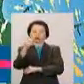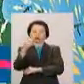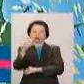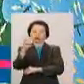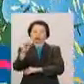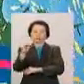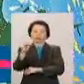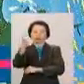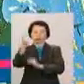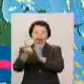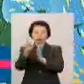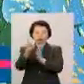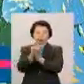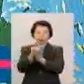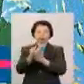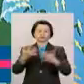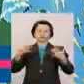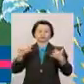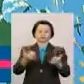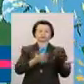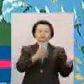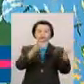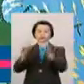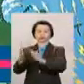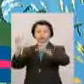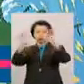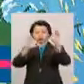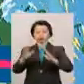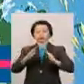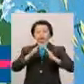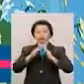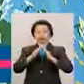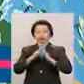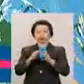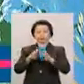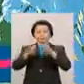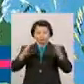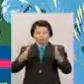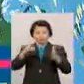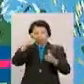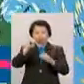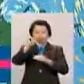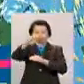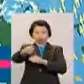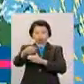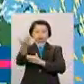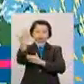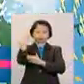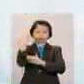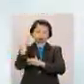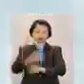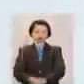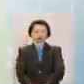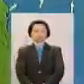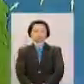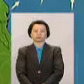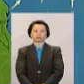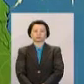sahaja. Sekian info cuaca. Seterusnya, ramalan cuaca bandar-bandar utama untuk pagi esok.